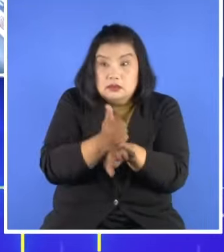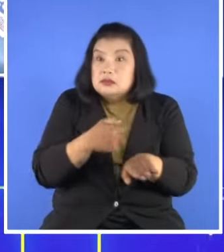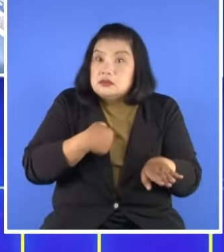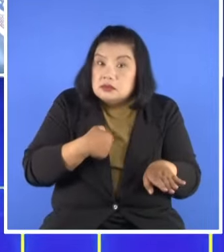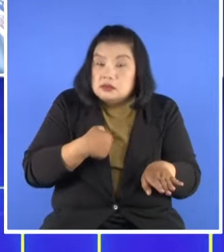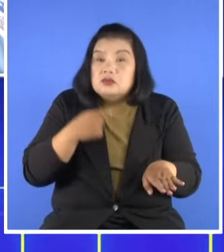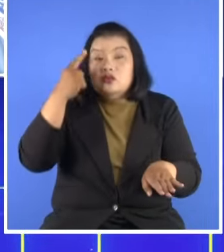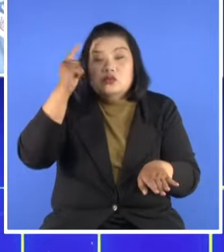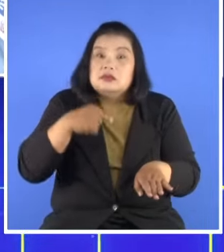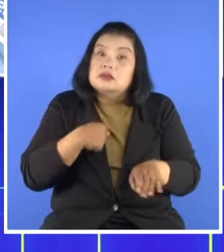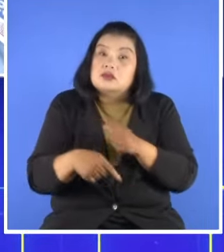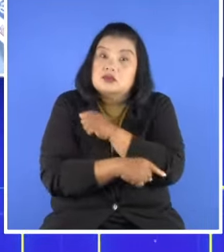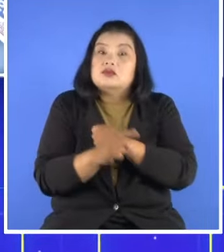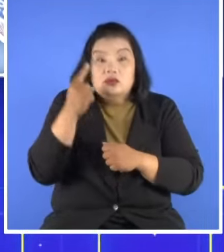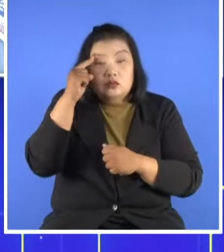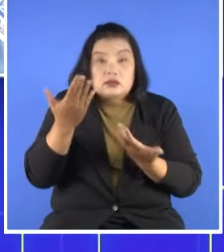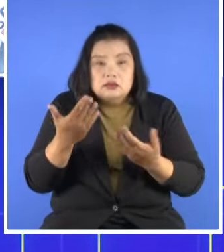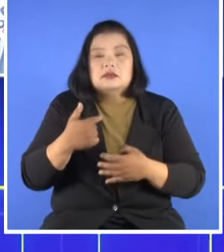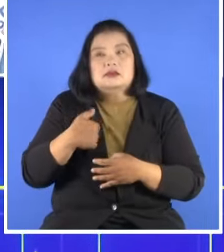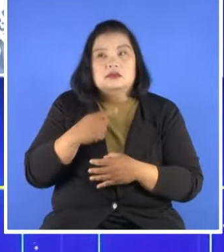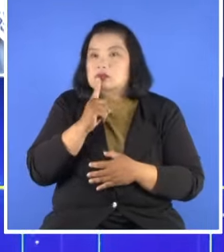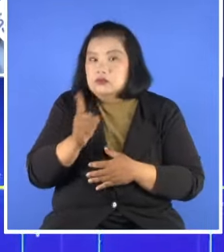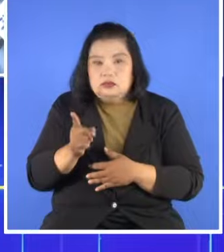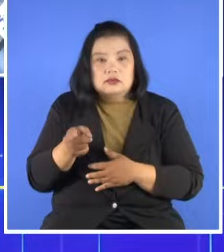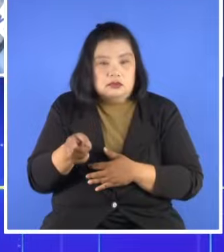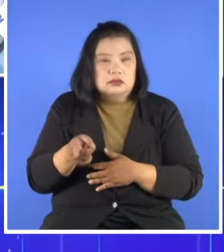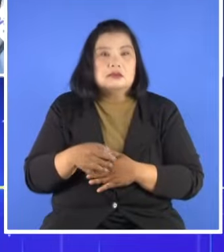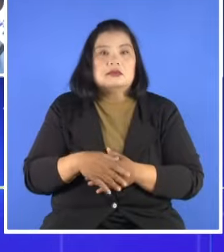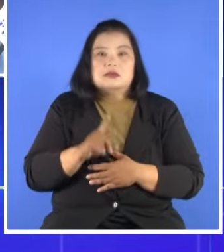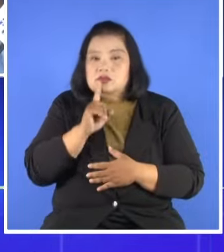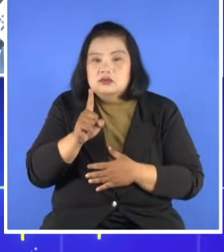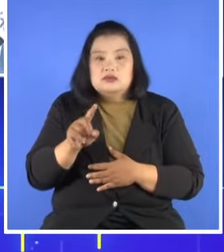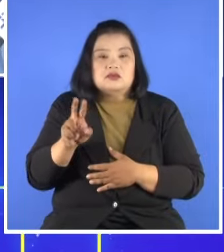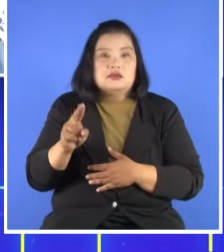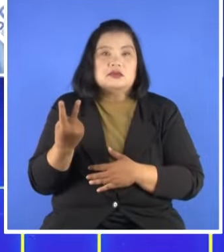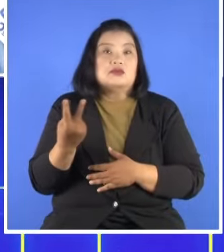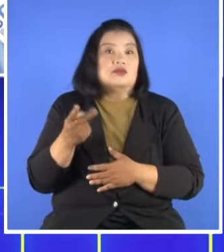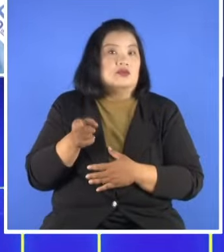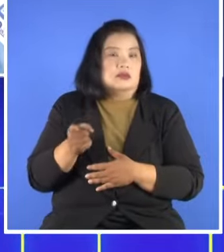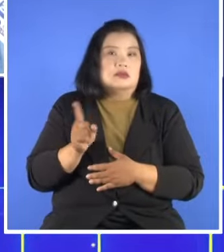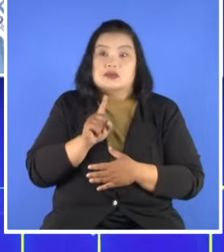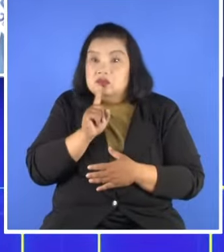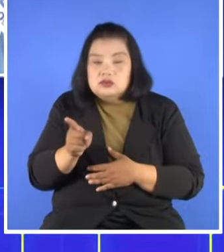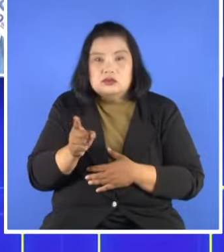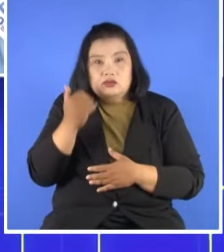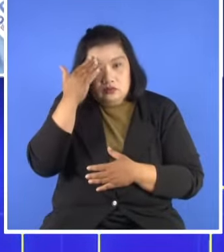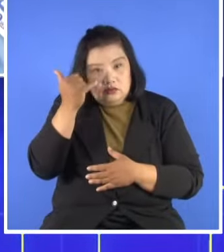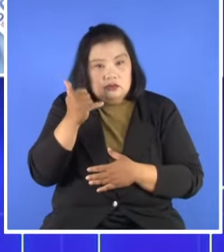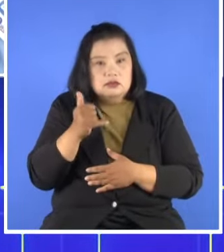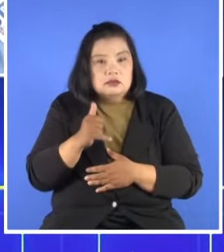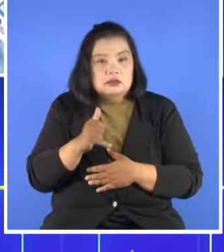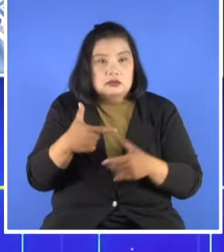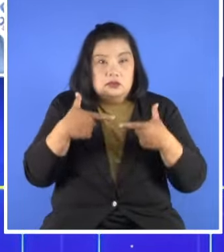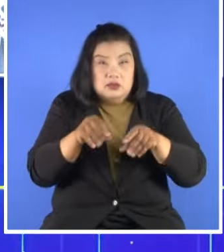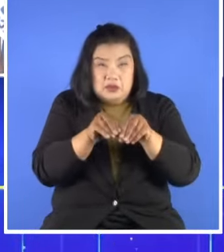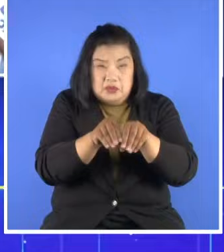นะครับทีนี้บังนี่บอกว่าผมจะฝ้องกลับนะอืผมจะฟ้องกลับ 2สามีภรรยาเนี่ยที่เอาคลิปเนี่ยไปเปิดเผย